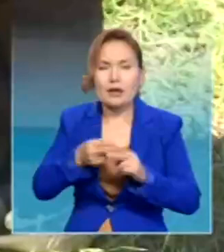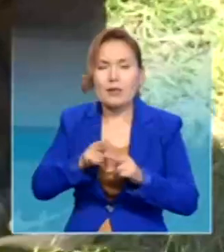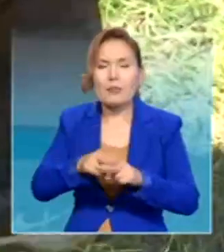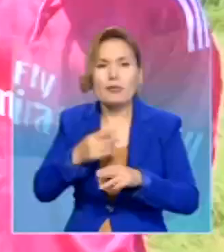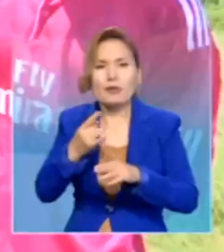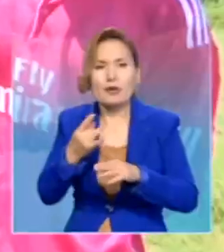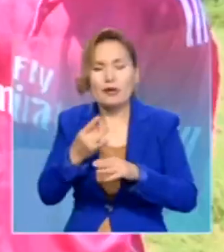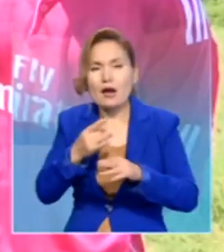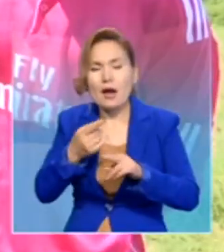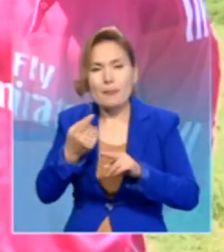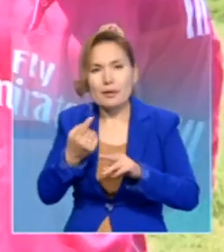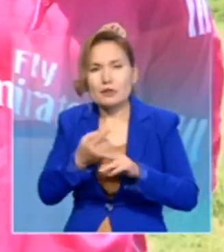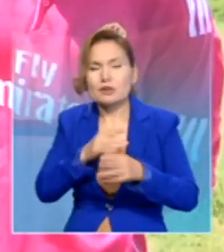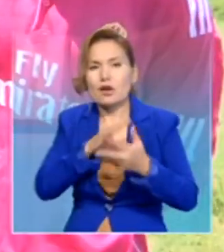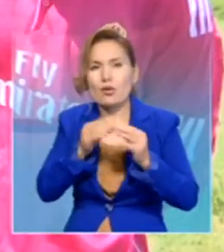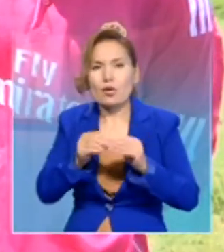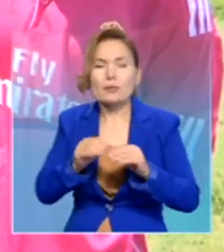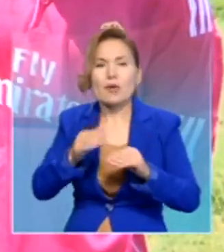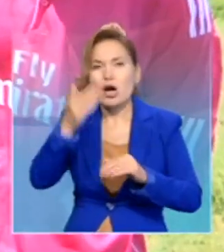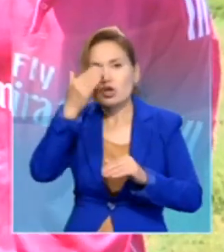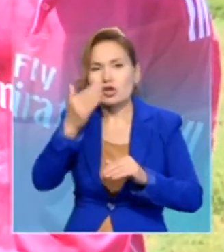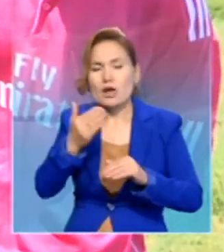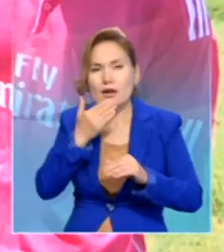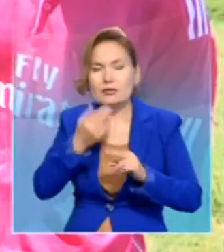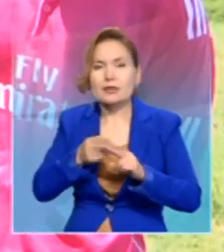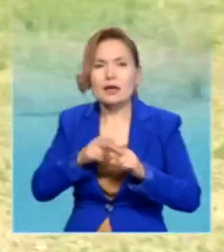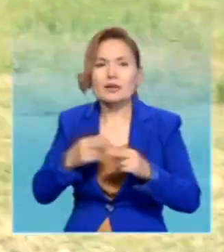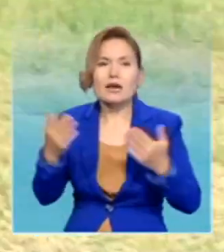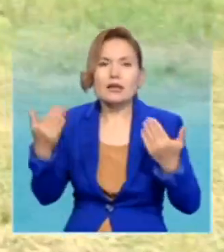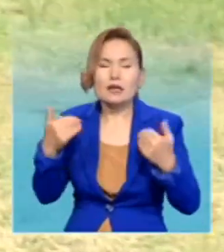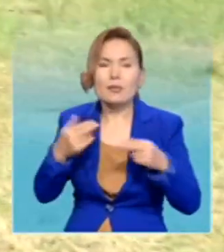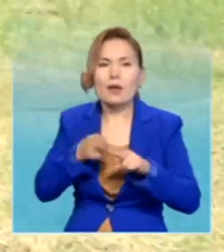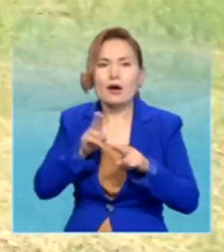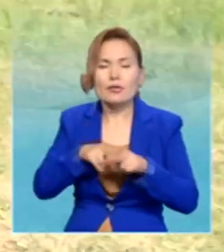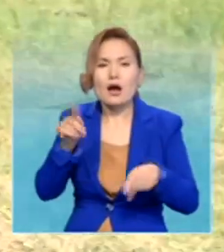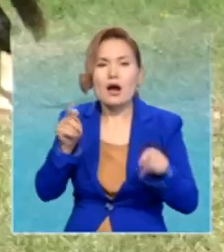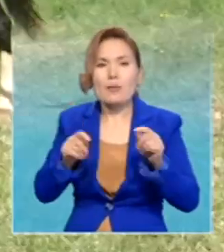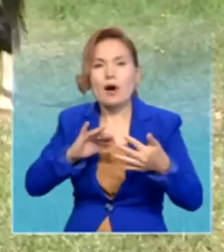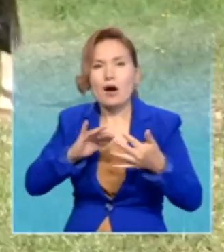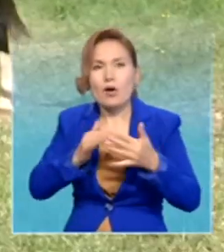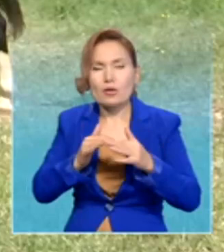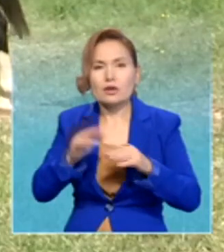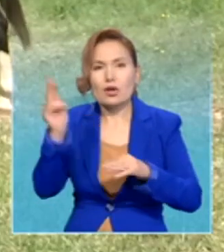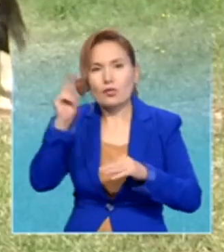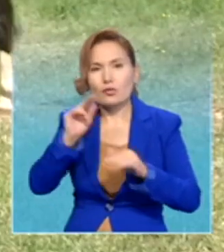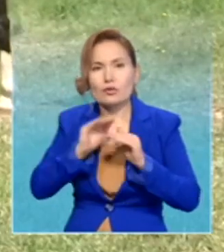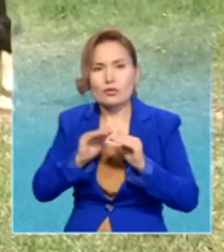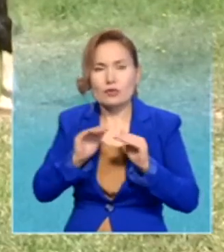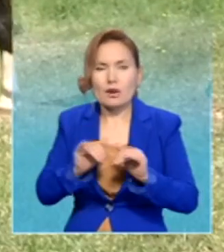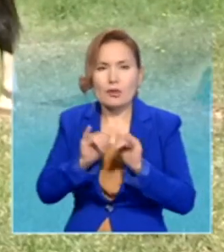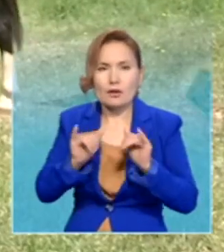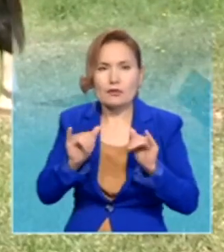біріншіден балалардың жазғы демалысын тиімді өткізіп, салауатты өмір салтын ұстануға сеп болады.